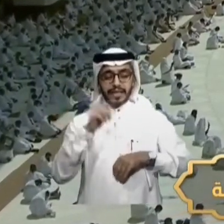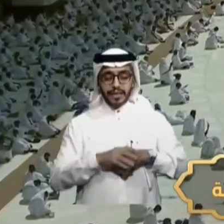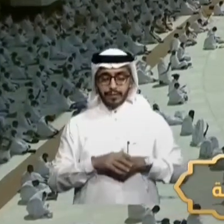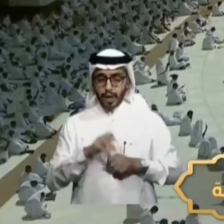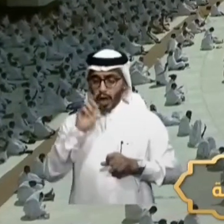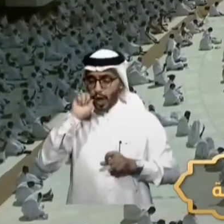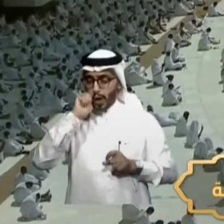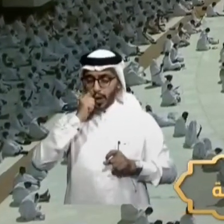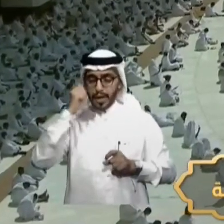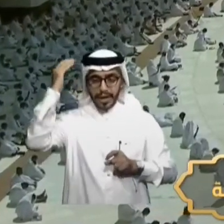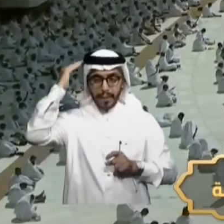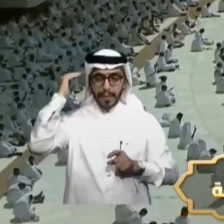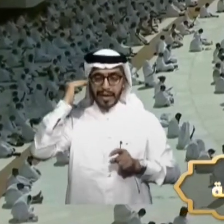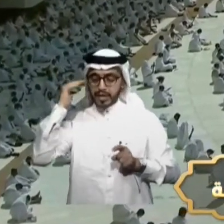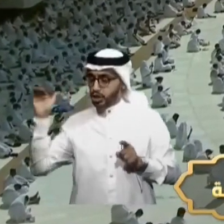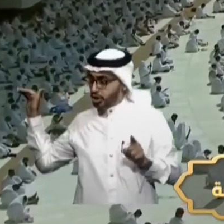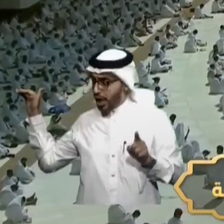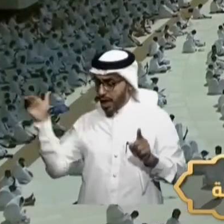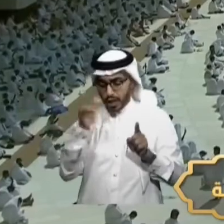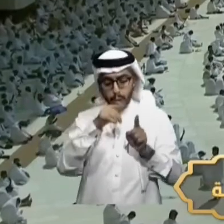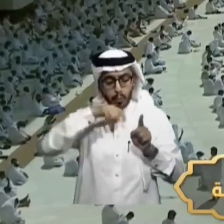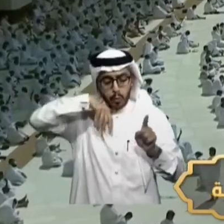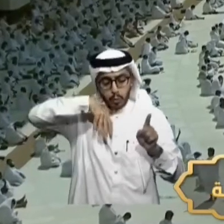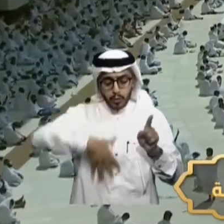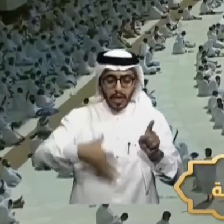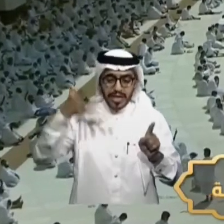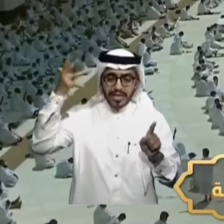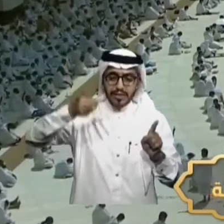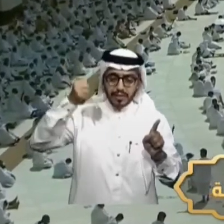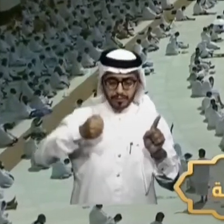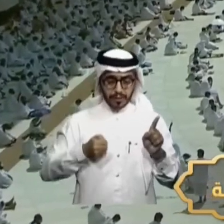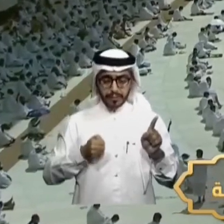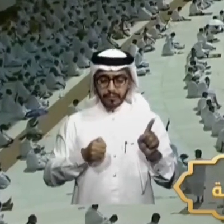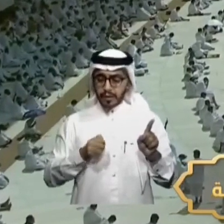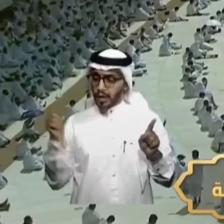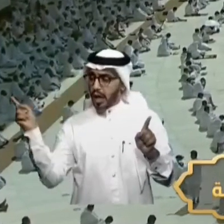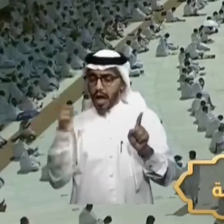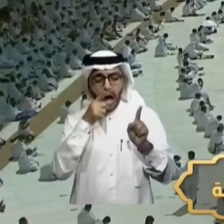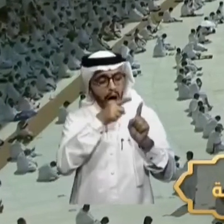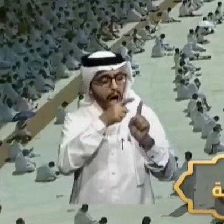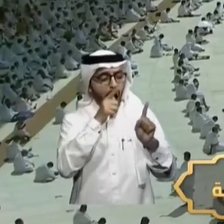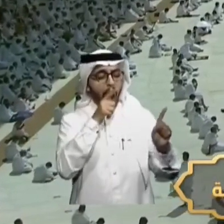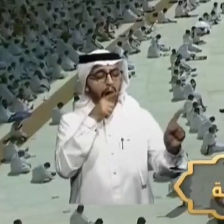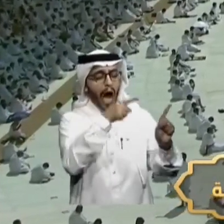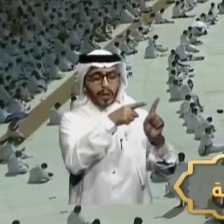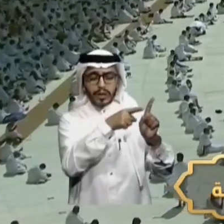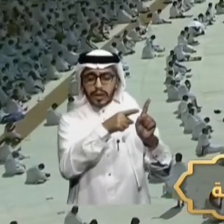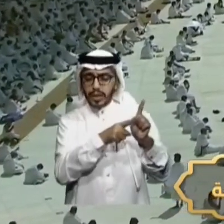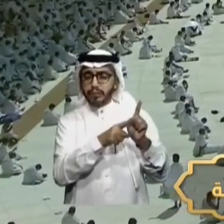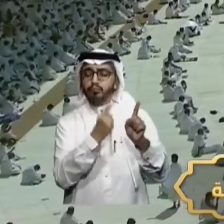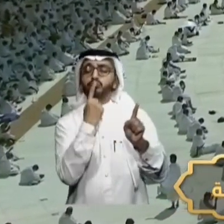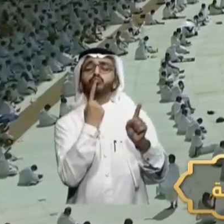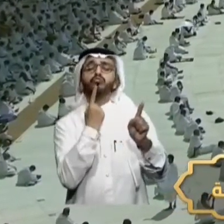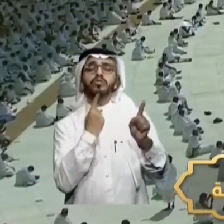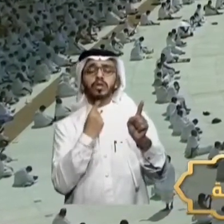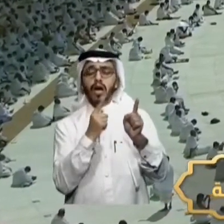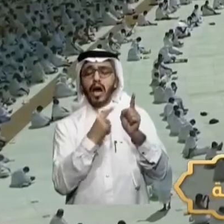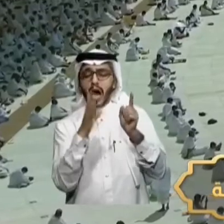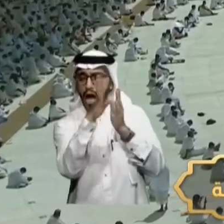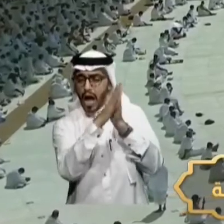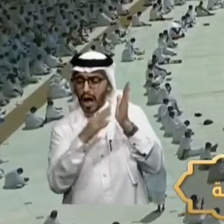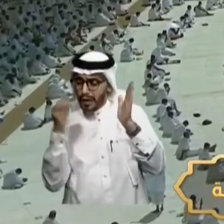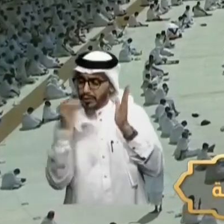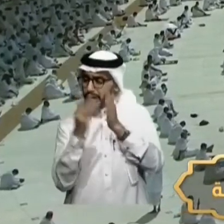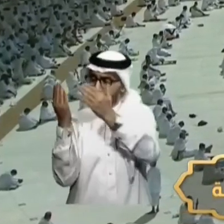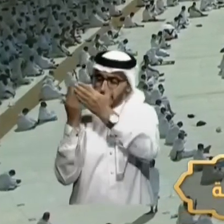امرأة جاءت إلى النبي صلى الله عليه وسلم فقالت له: إن لي إليك حاجة. قال: